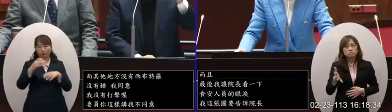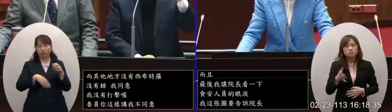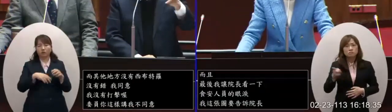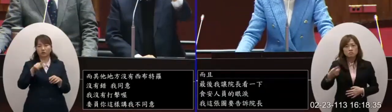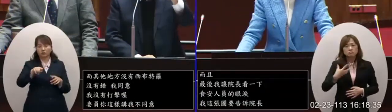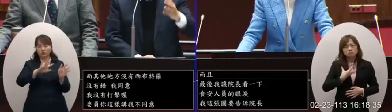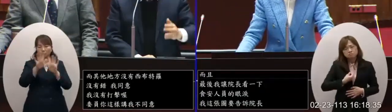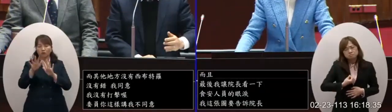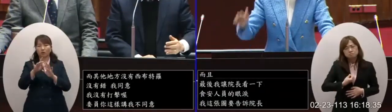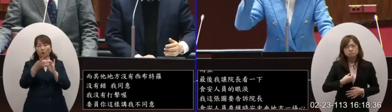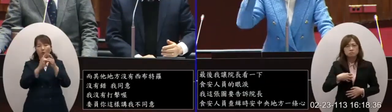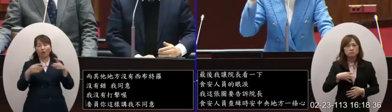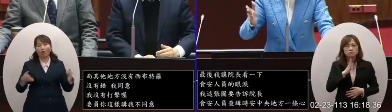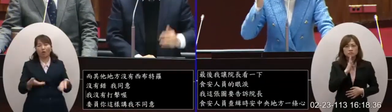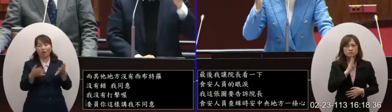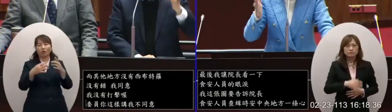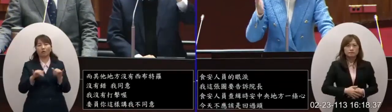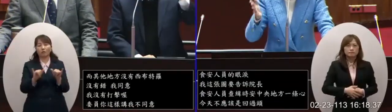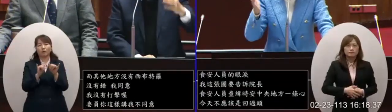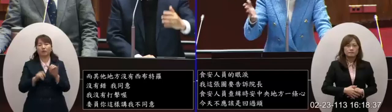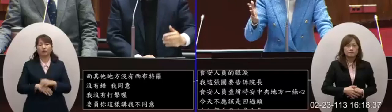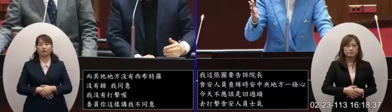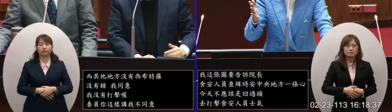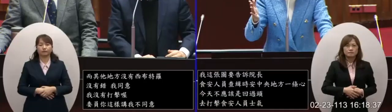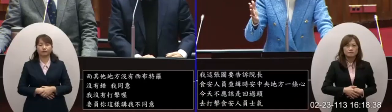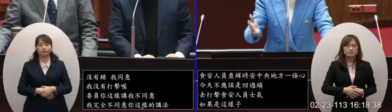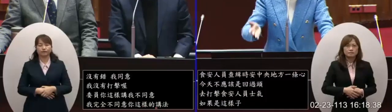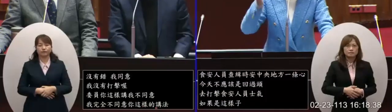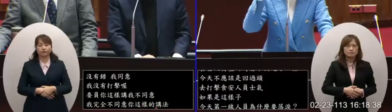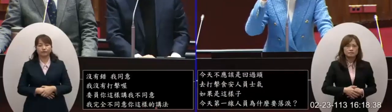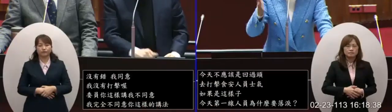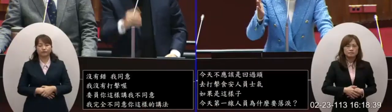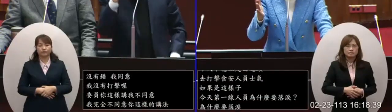受委屈， 故意挑拨离间。